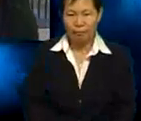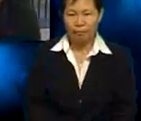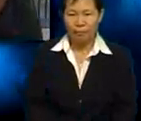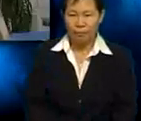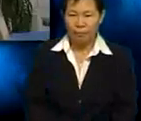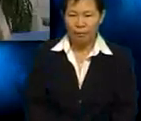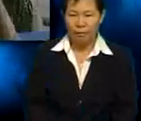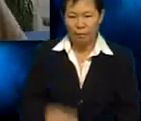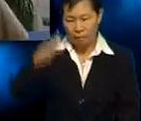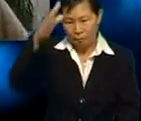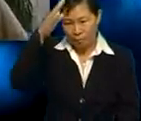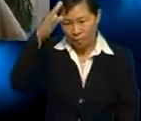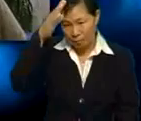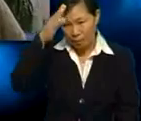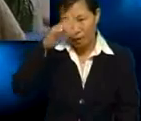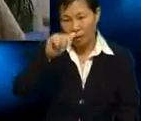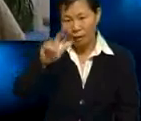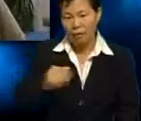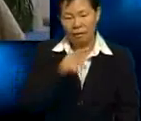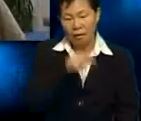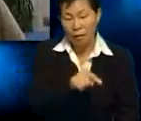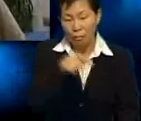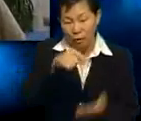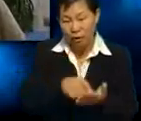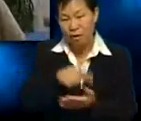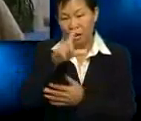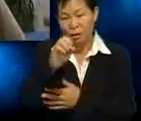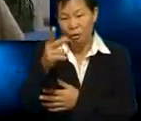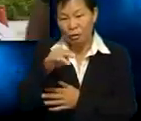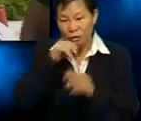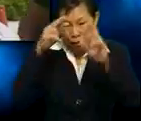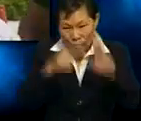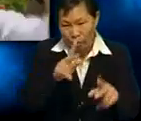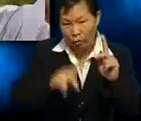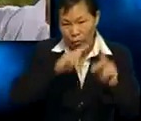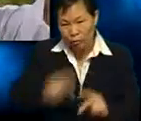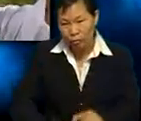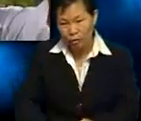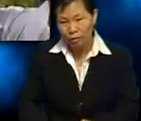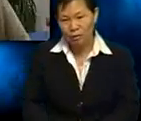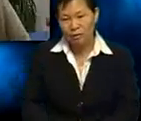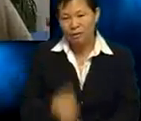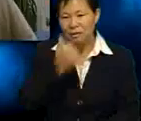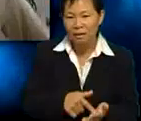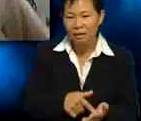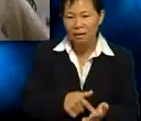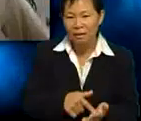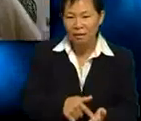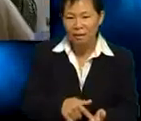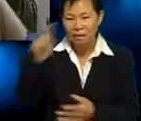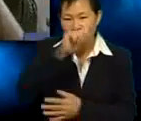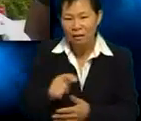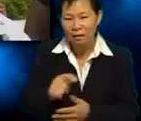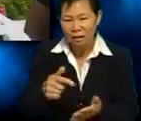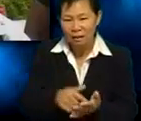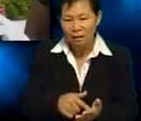Maaf, Pak Ali. Ish, kamu ni, Luqman. Tak tahu hormat dengan orang tua langsung? Baik, saya salah lagi. Kamu tanya pula